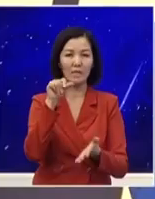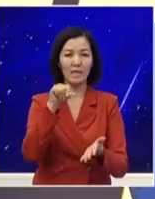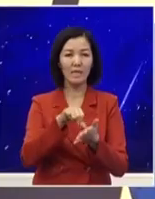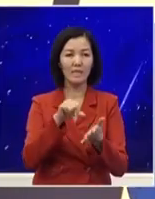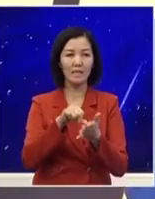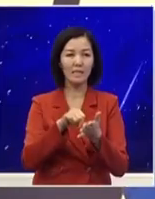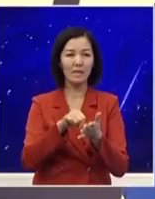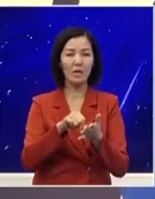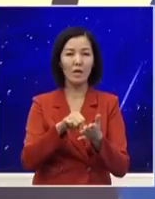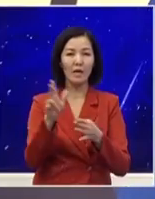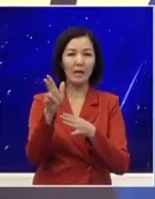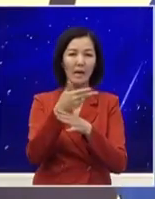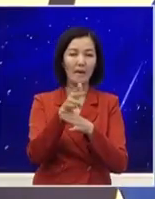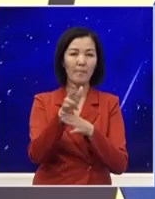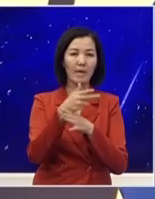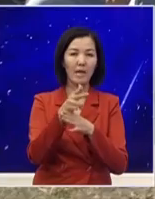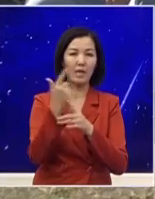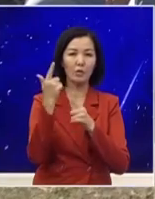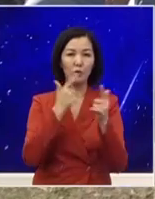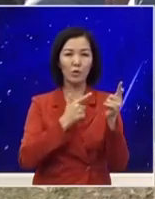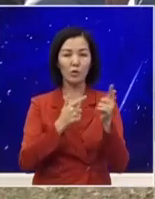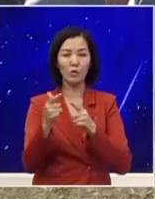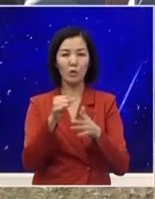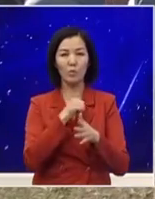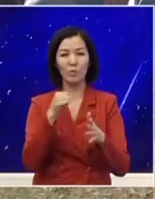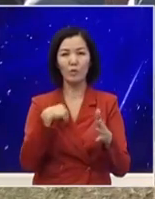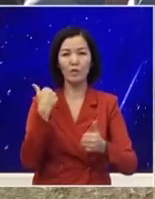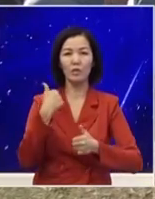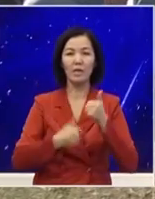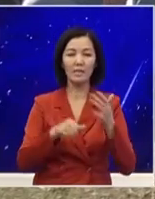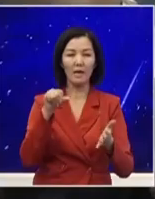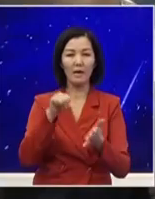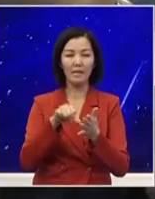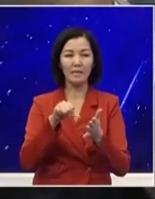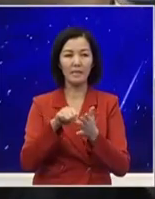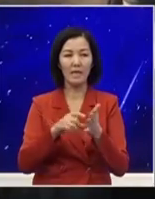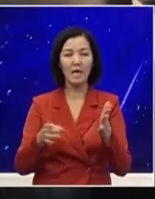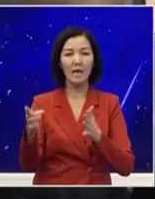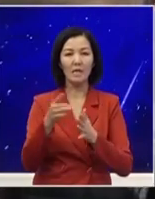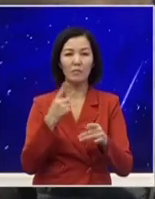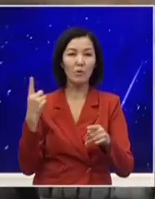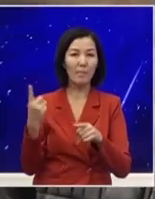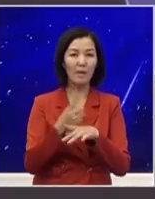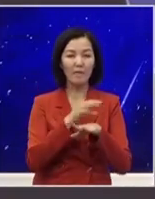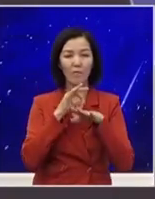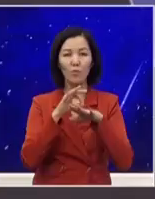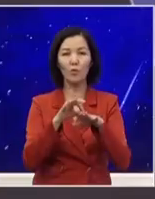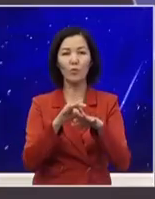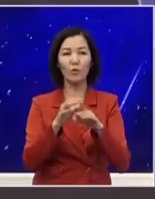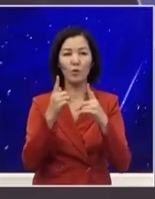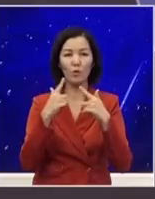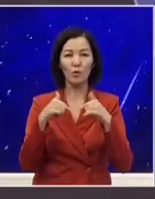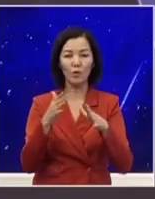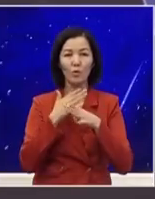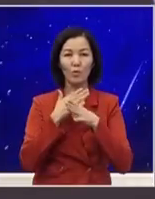қанатты камераларын қырандай баптап, қолдарына қондырып, үкілек келген. Мұндай жарыстың республикада тұңғыш болып өтуіне мұрындық